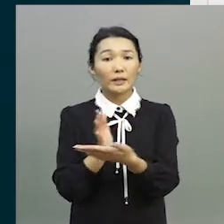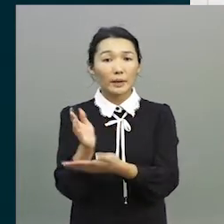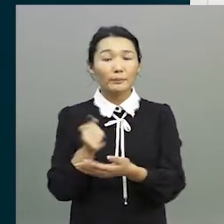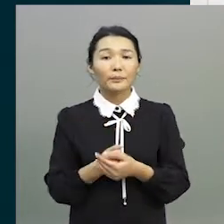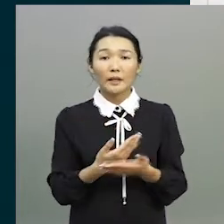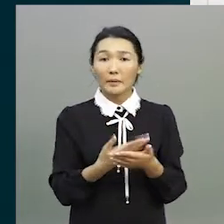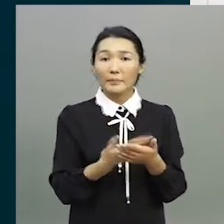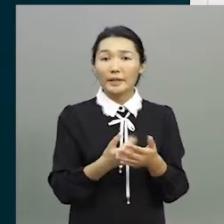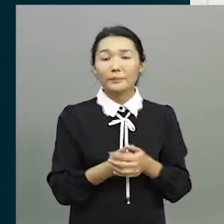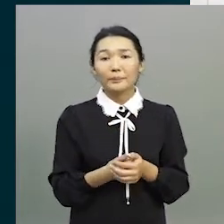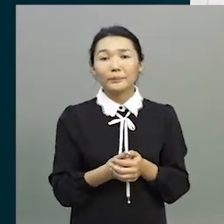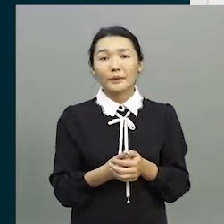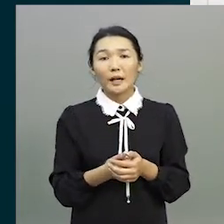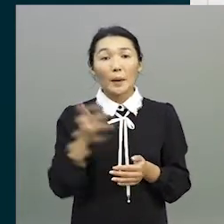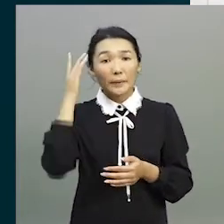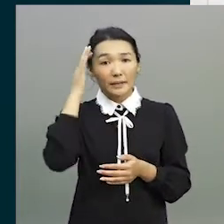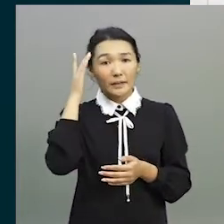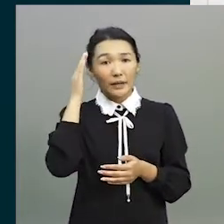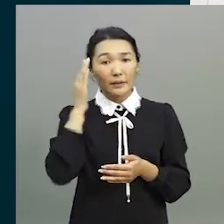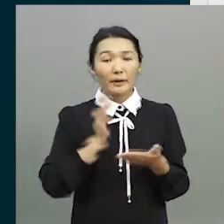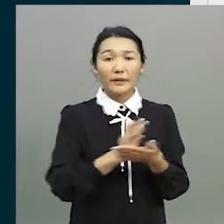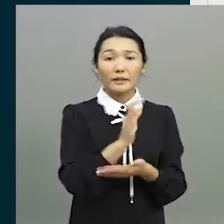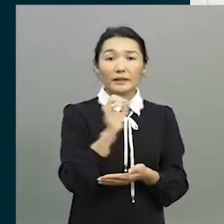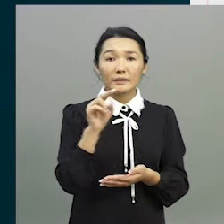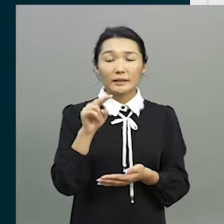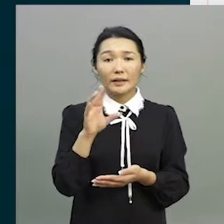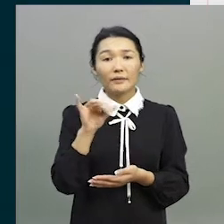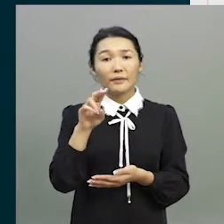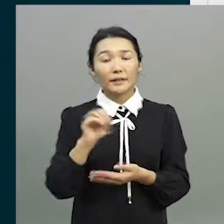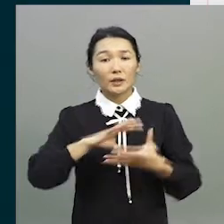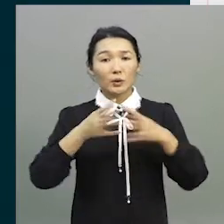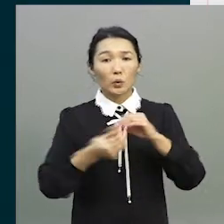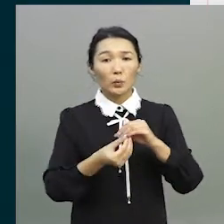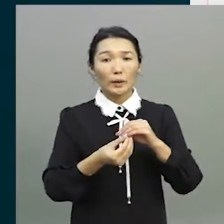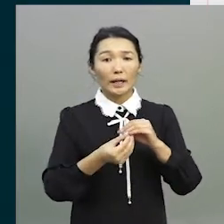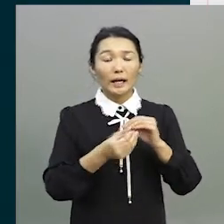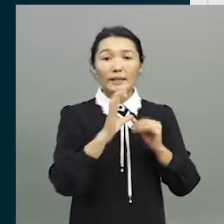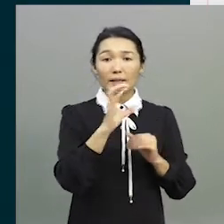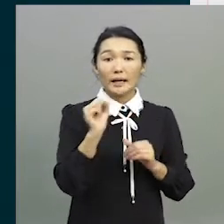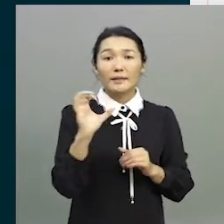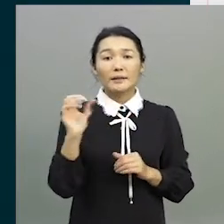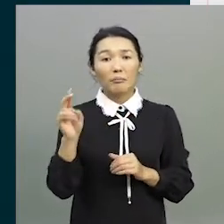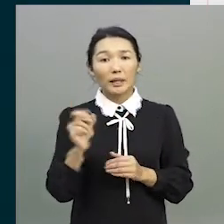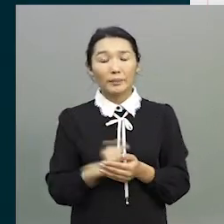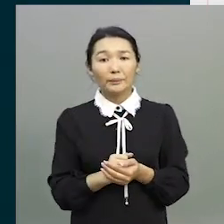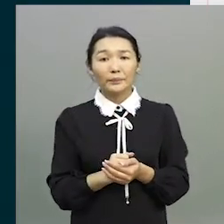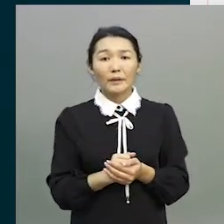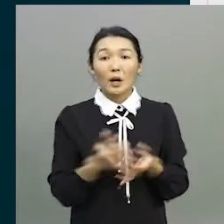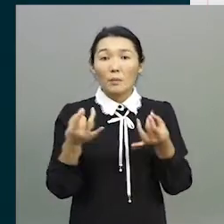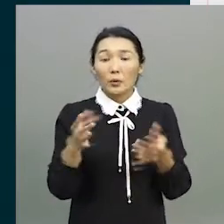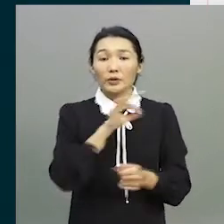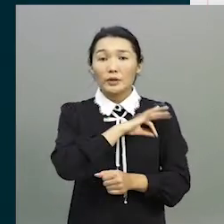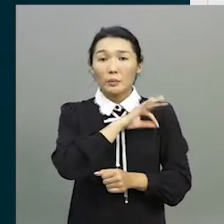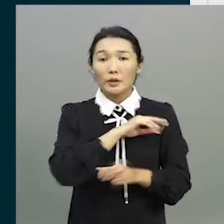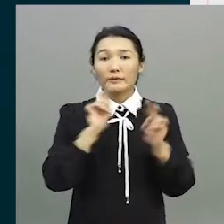например давайте представим вектор cd в виде суммы векторов а и cb для этого проще использовать